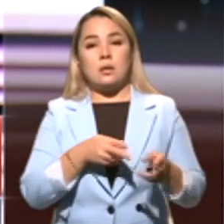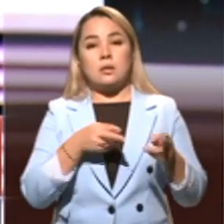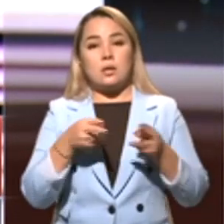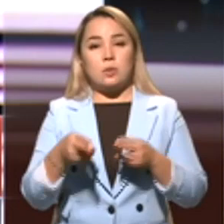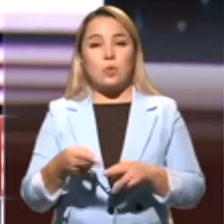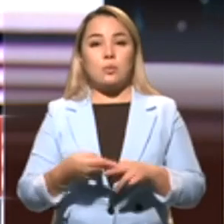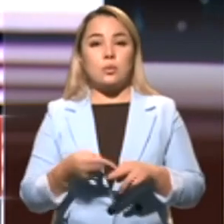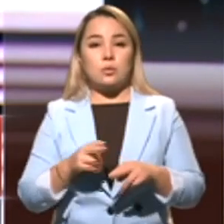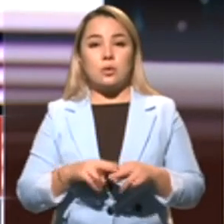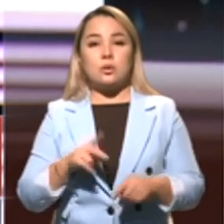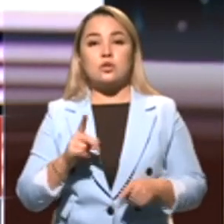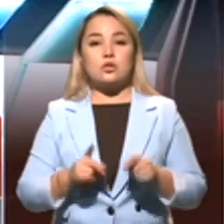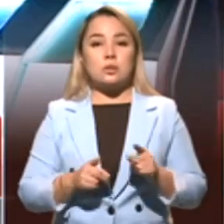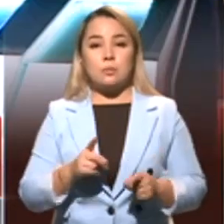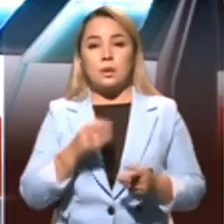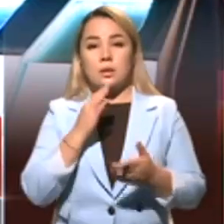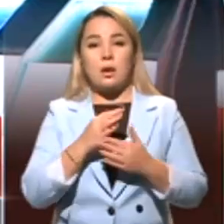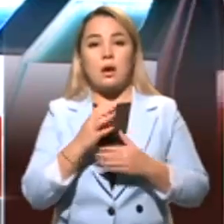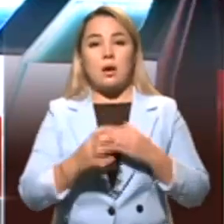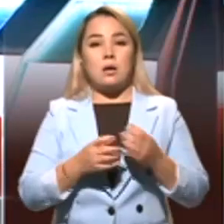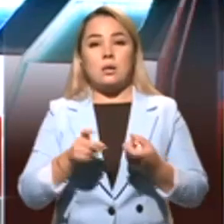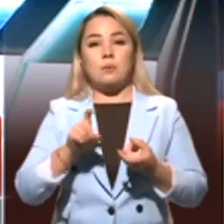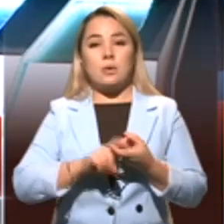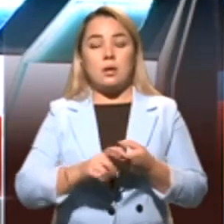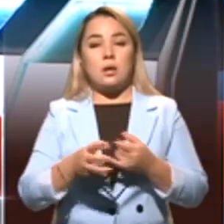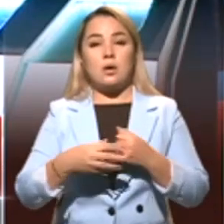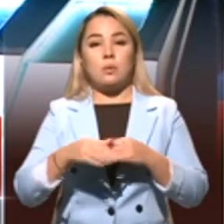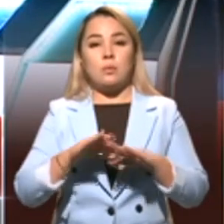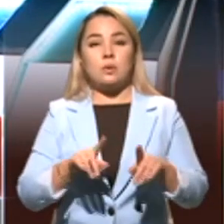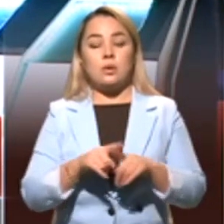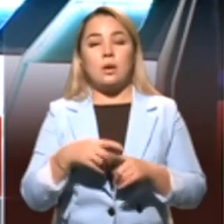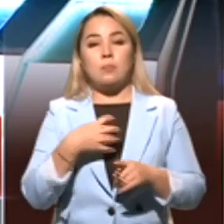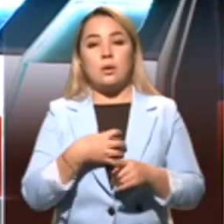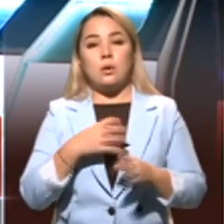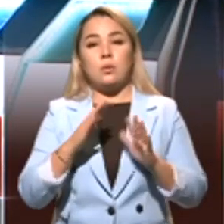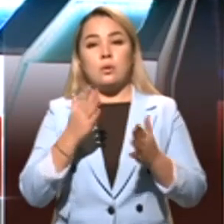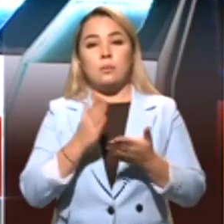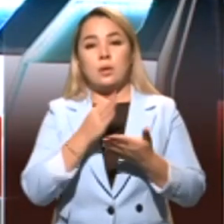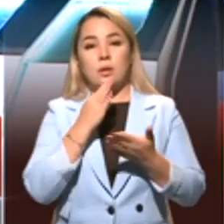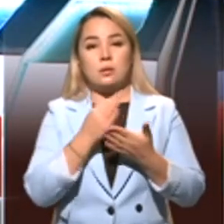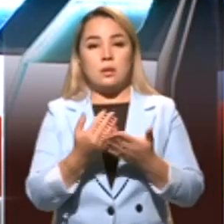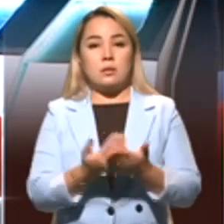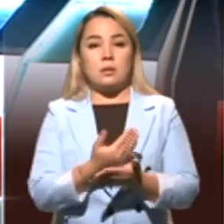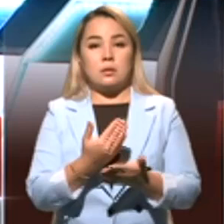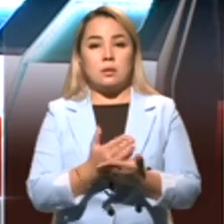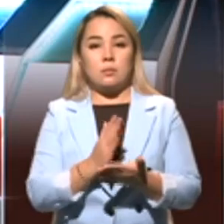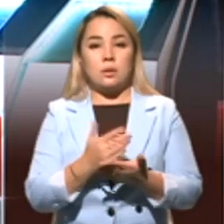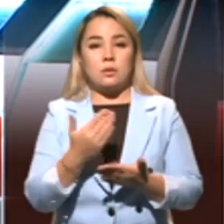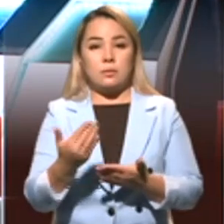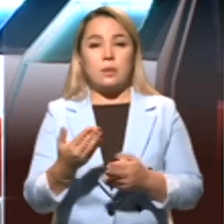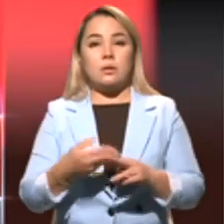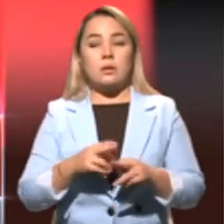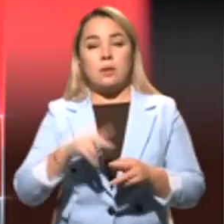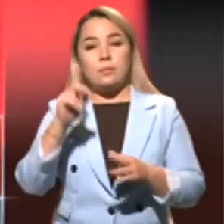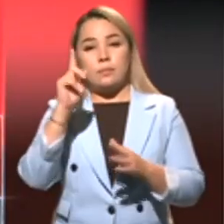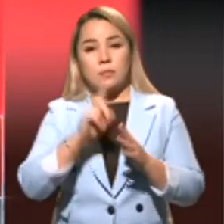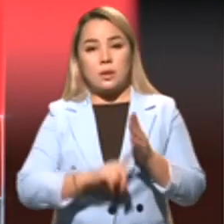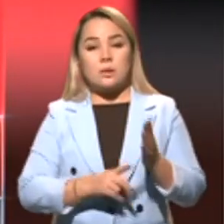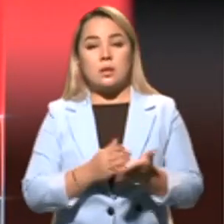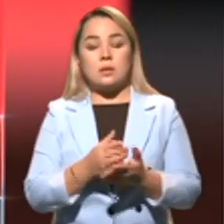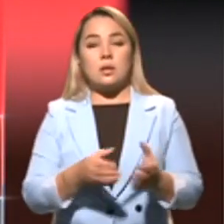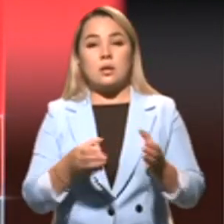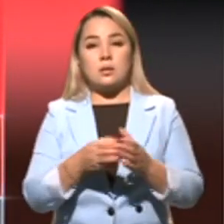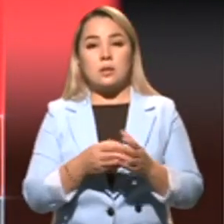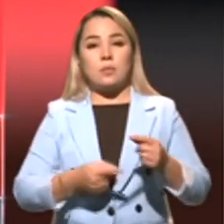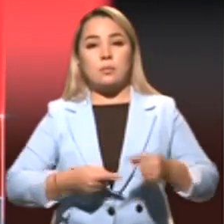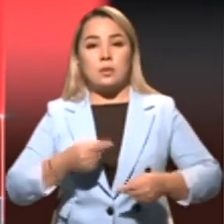де әлем үшін, енді аймақ үшін маңызды оқиға деп айта аламыз. Діннің саяси